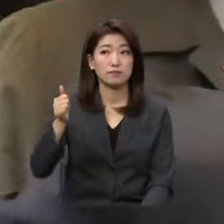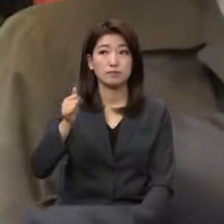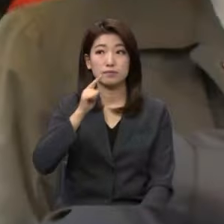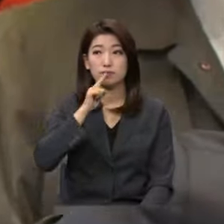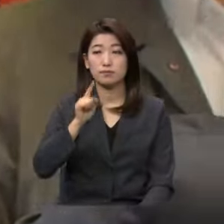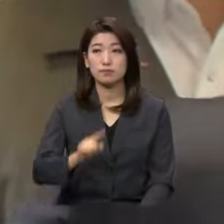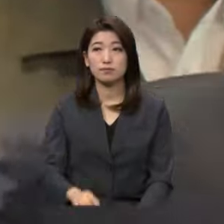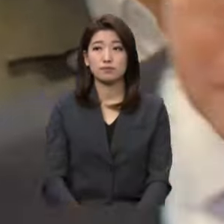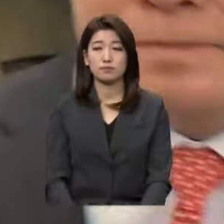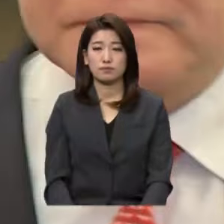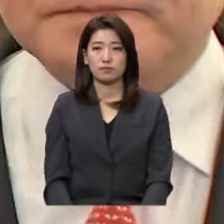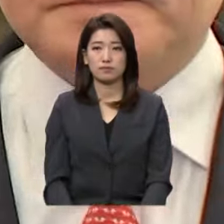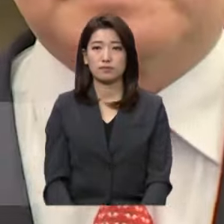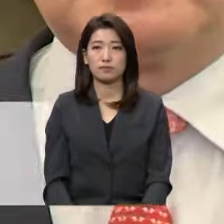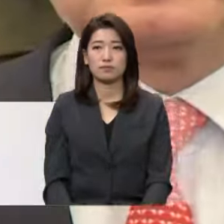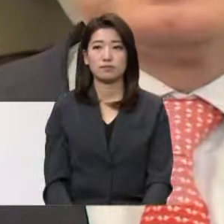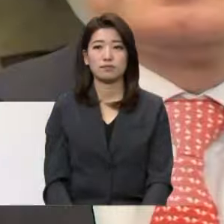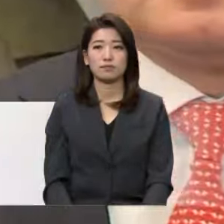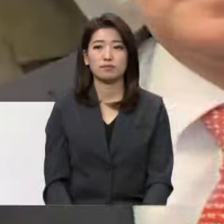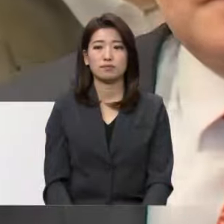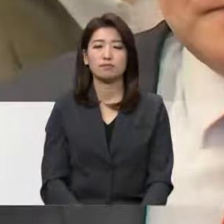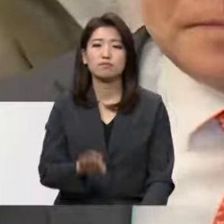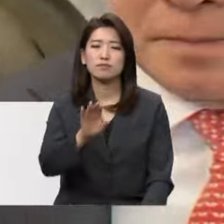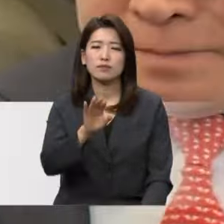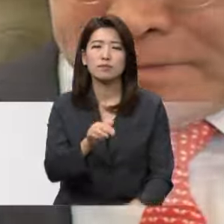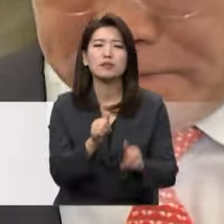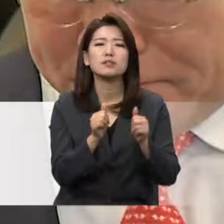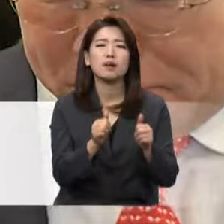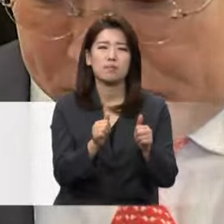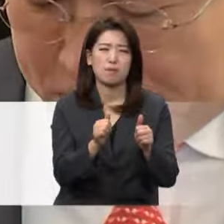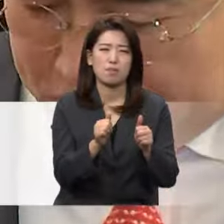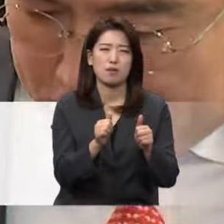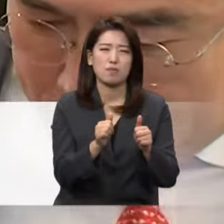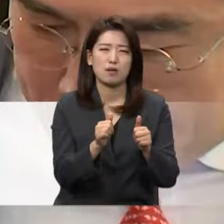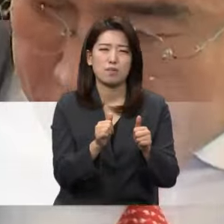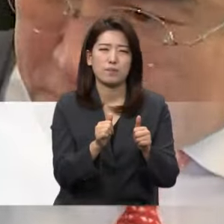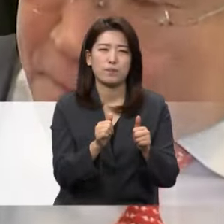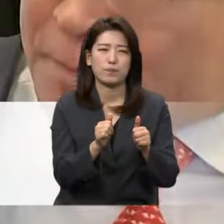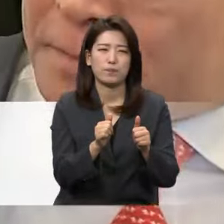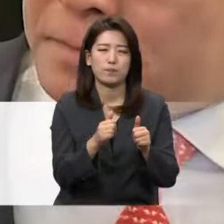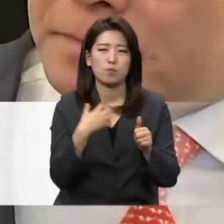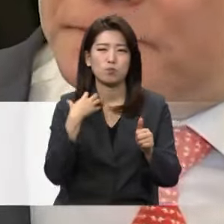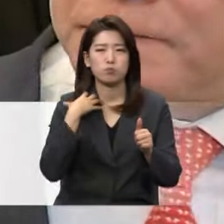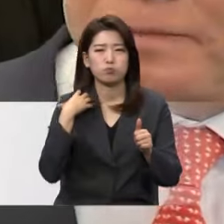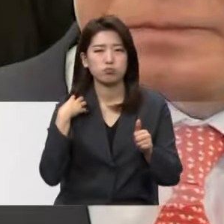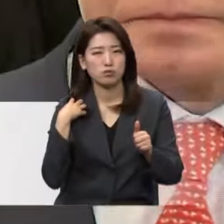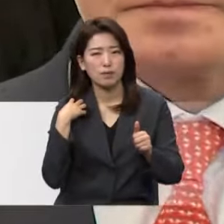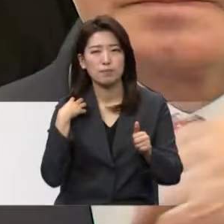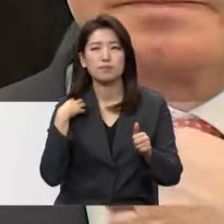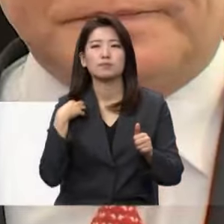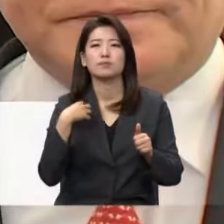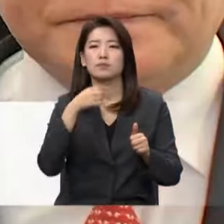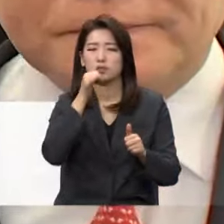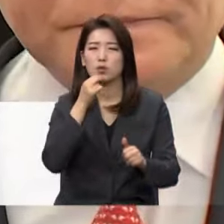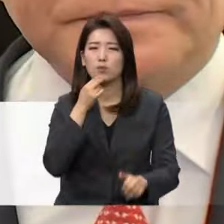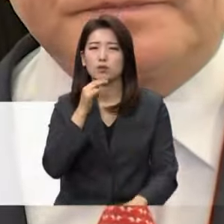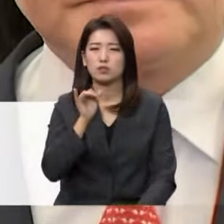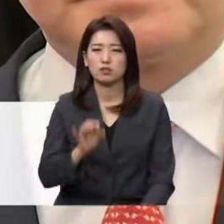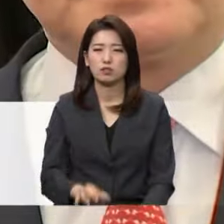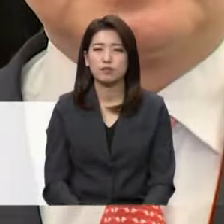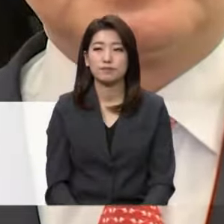올까요 일종에 그 사법 리스크이 알려 얘기니까에 관한 이야기잖아요 그것을 보는